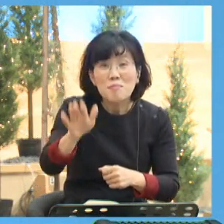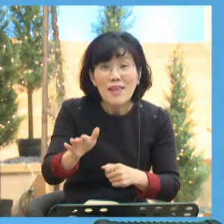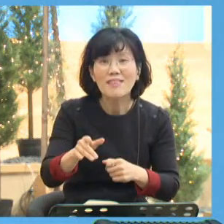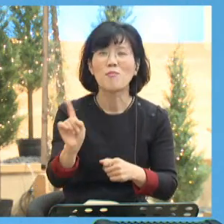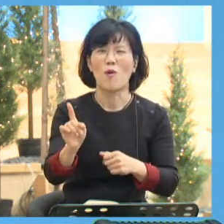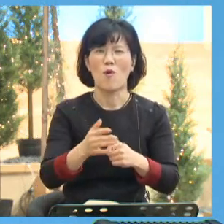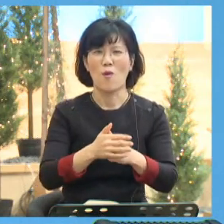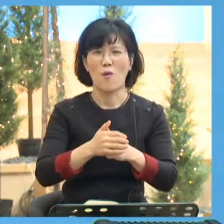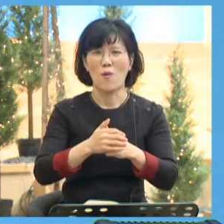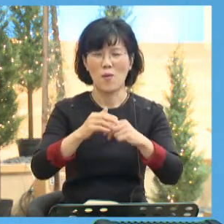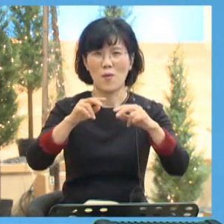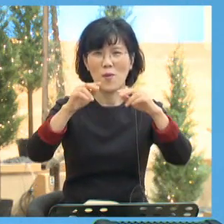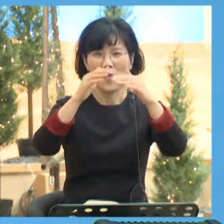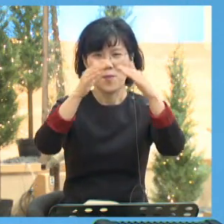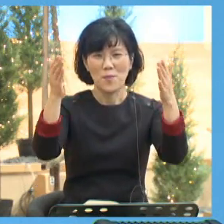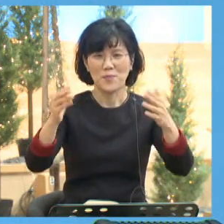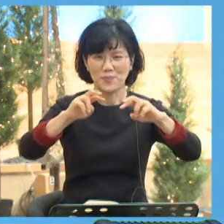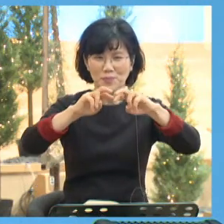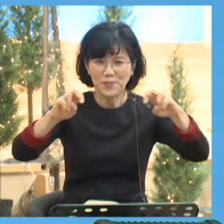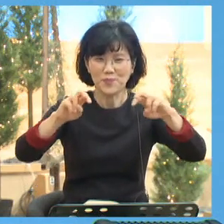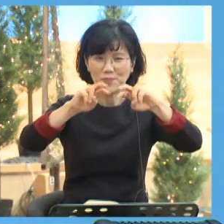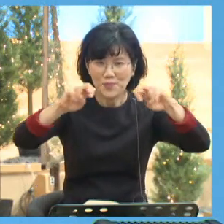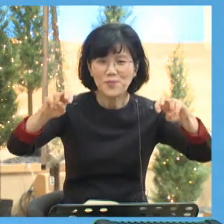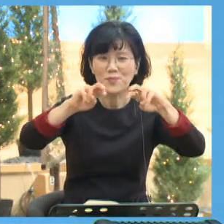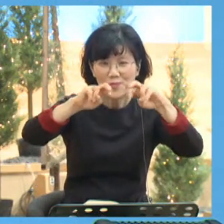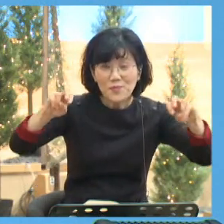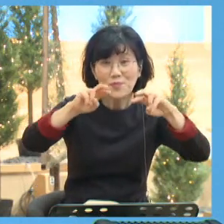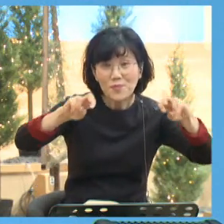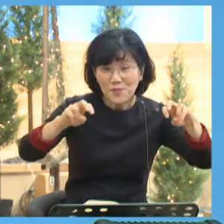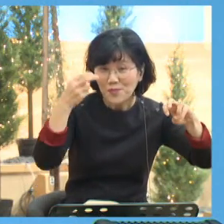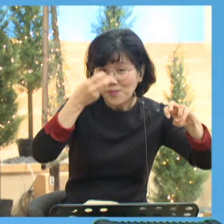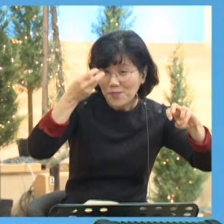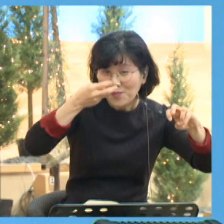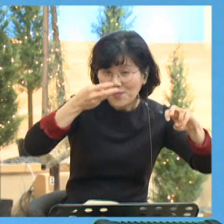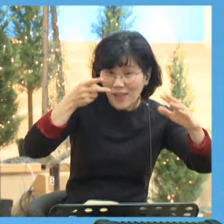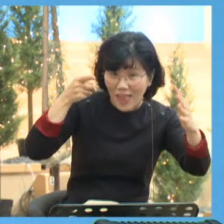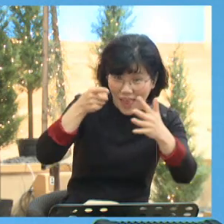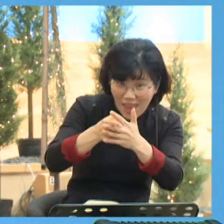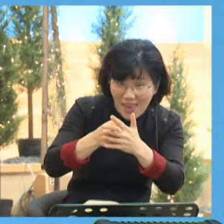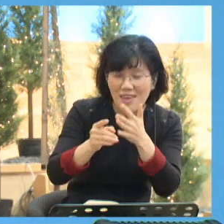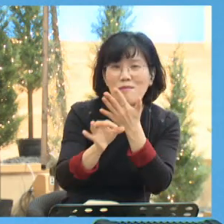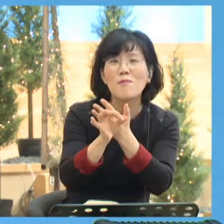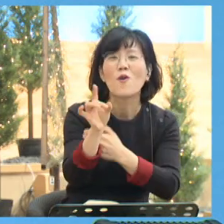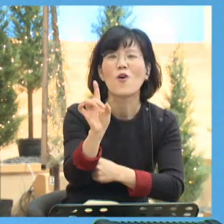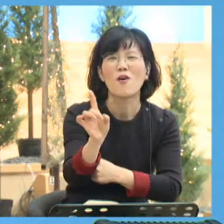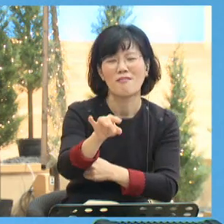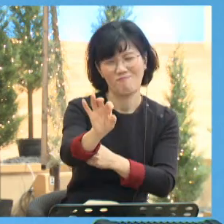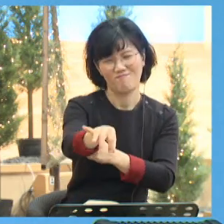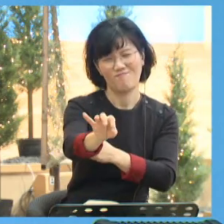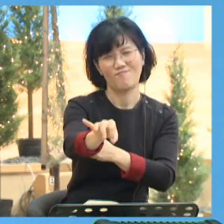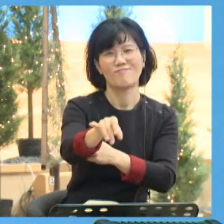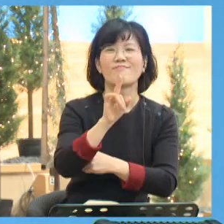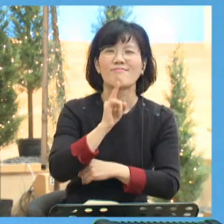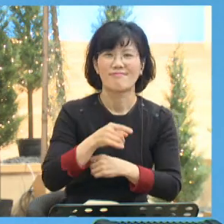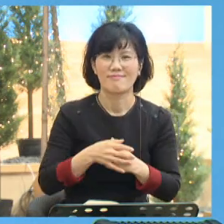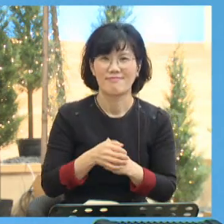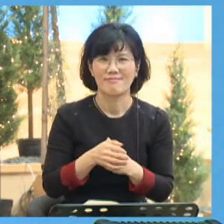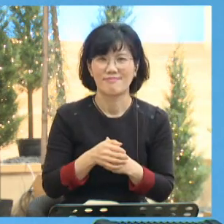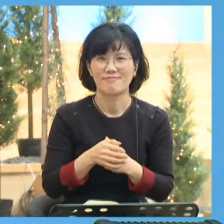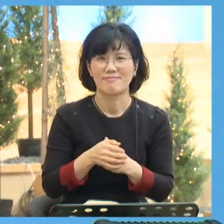이걸 포장을 뜯고 들어가고 들어가고 들어가 점검 하도 점검해 보면 될 거 아니야